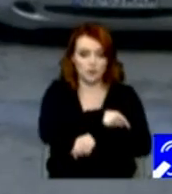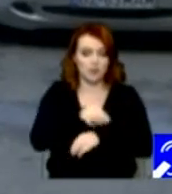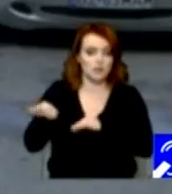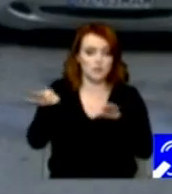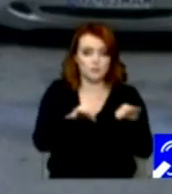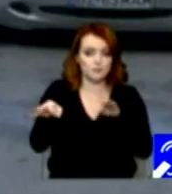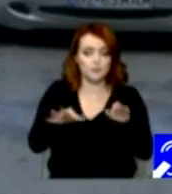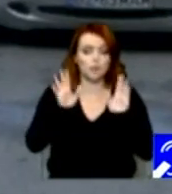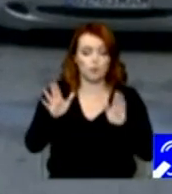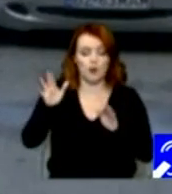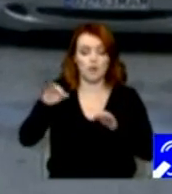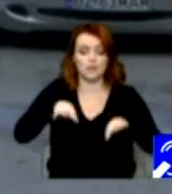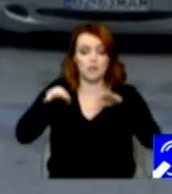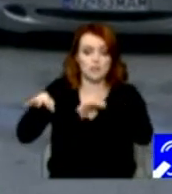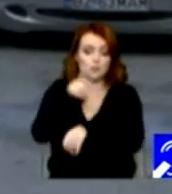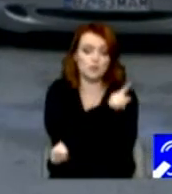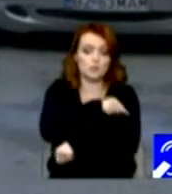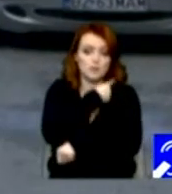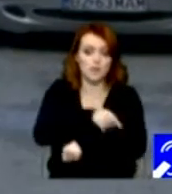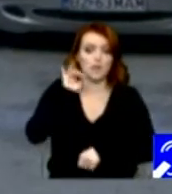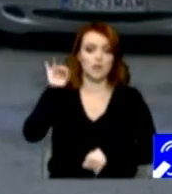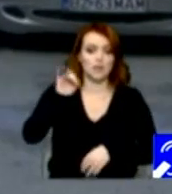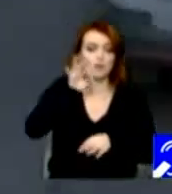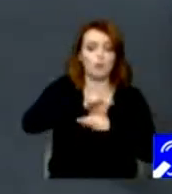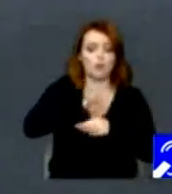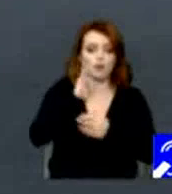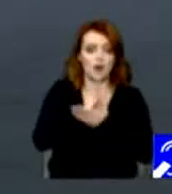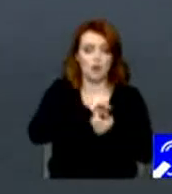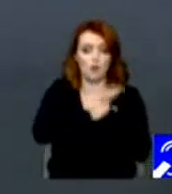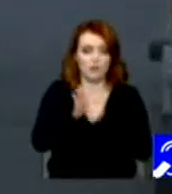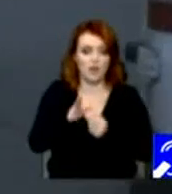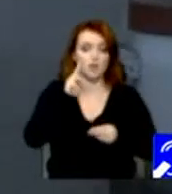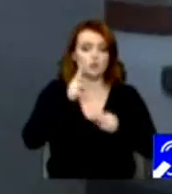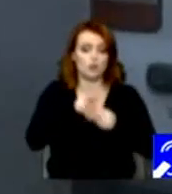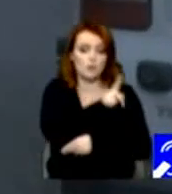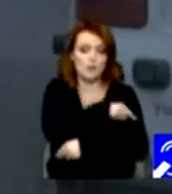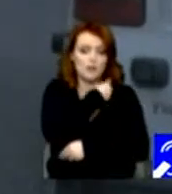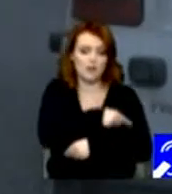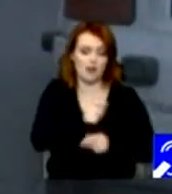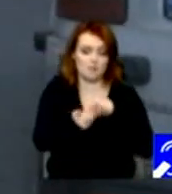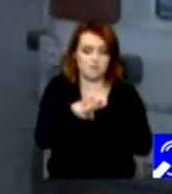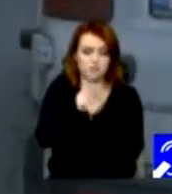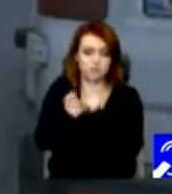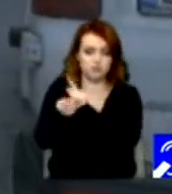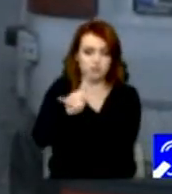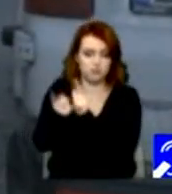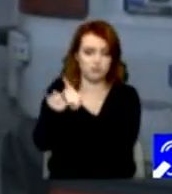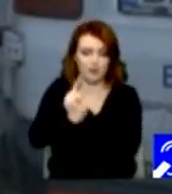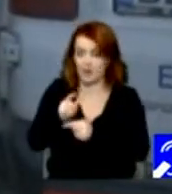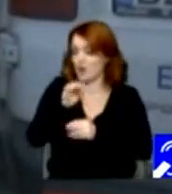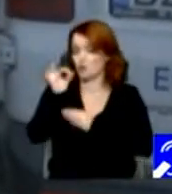ambulanțe și că pacienți suspecți kovet asistentele de la urgențe Factor între paturile bolnavilor